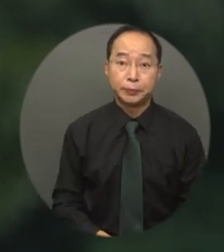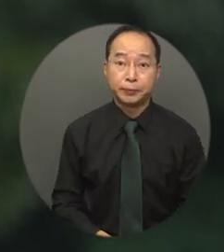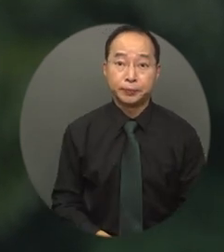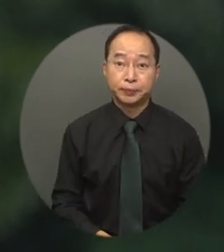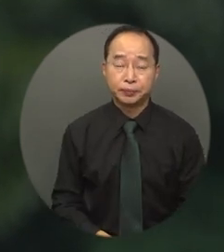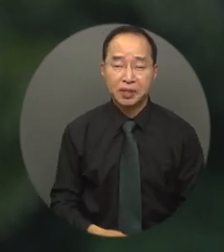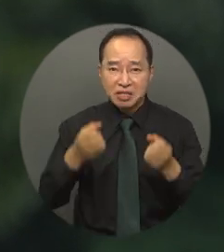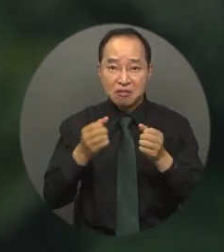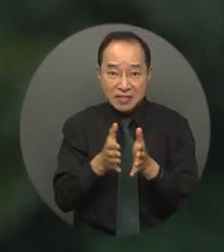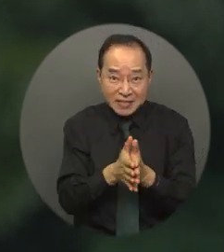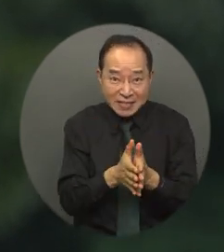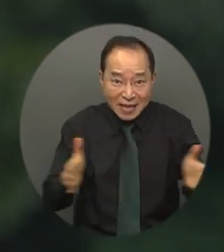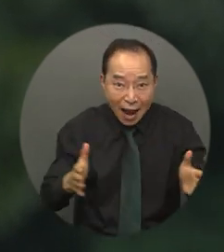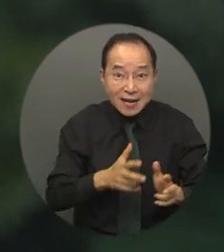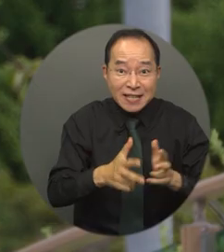승계를 시정해야 합니다.